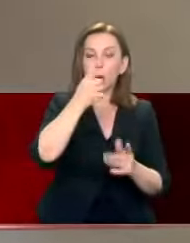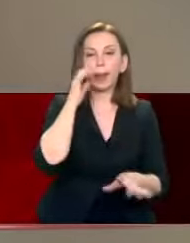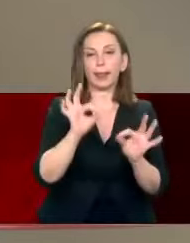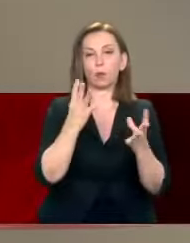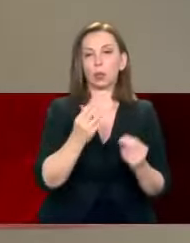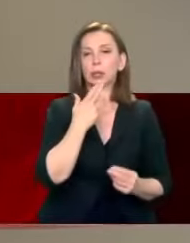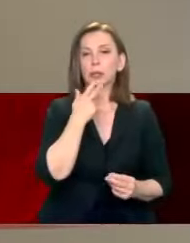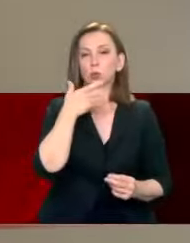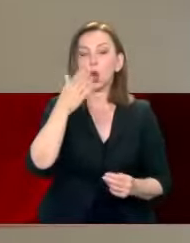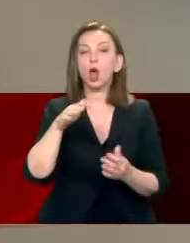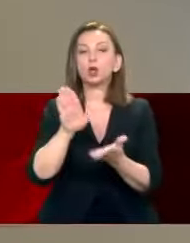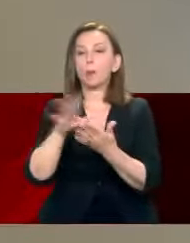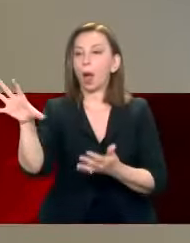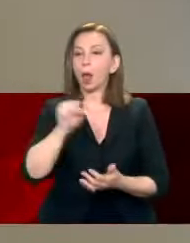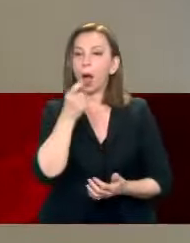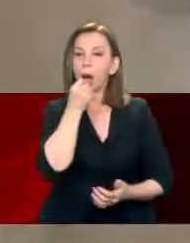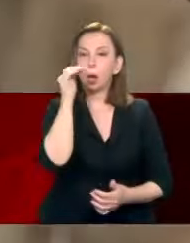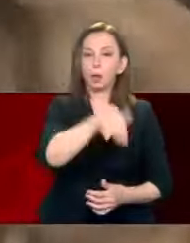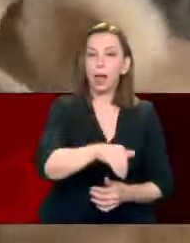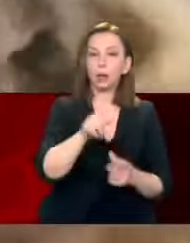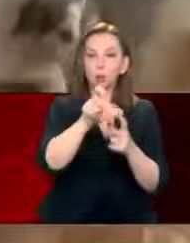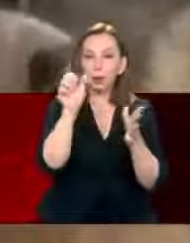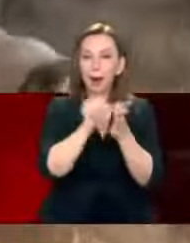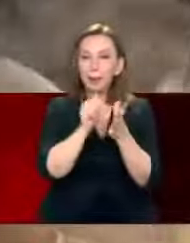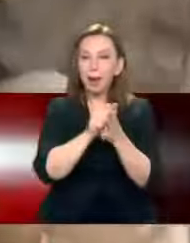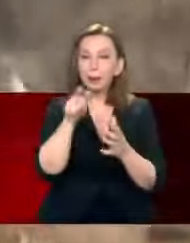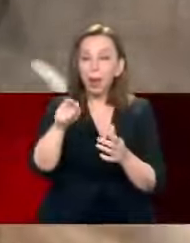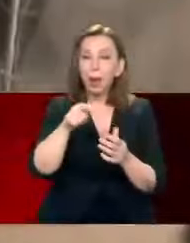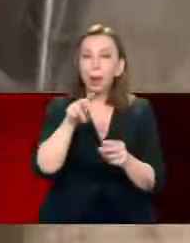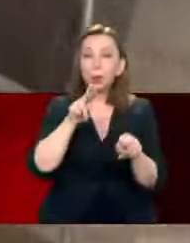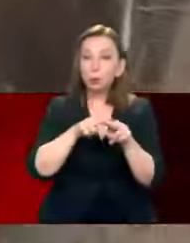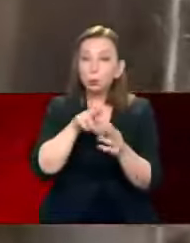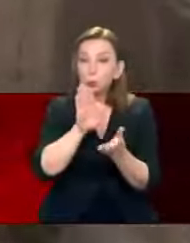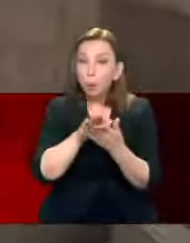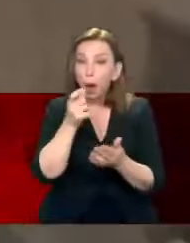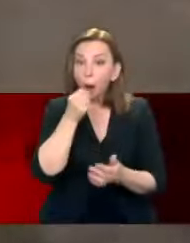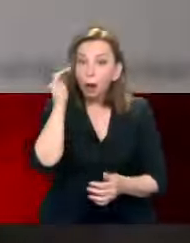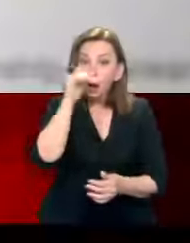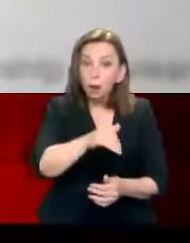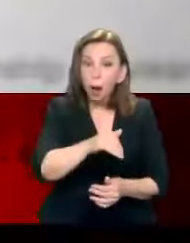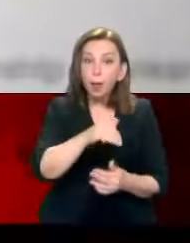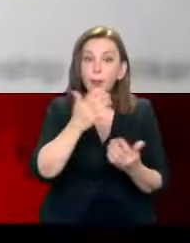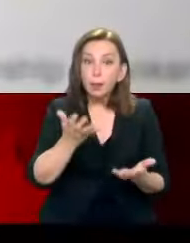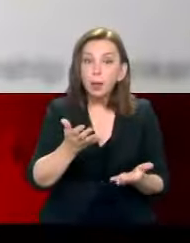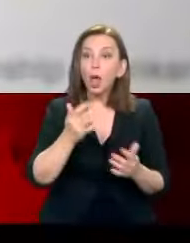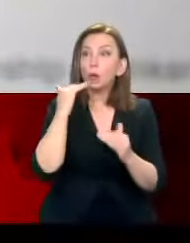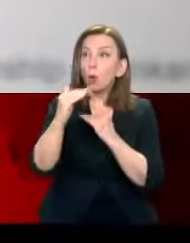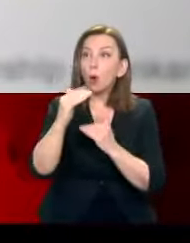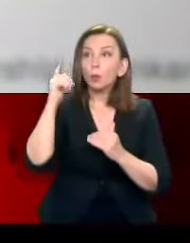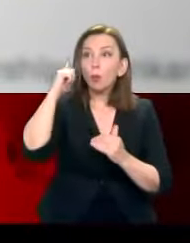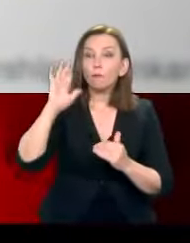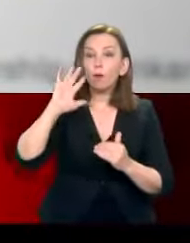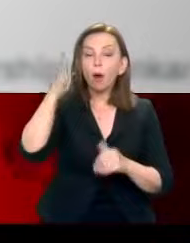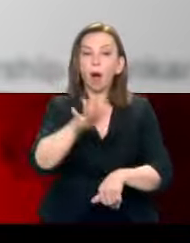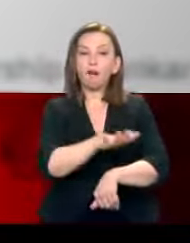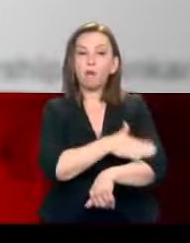Boyacı köpekleri alıp Ankara'ya getirdi. Sosyal medyada kuduz köpekler Ankara'ya getirildiği iddiası kısa sürede yayılınca valilik harekete geçti.